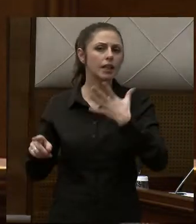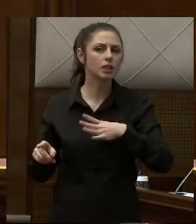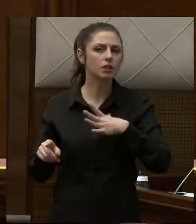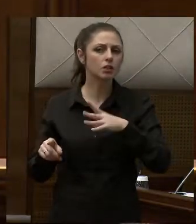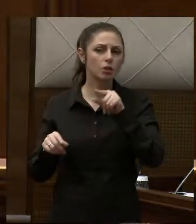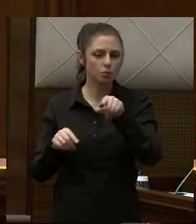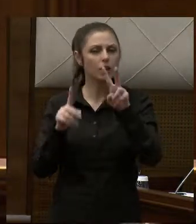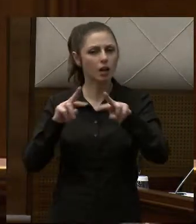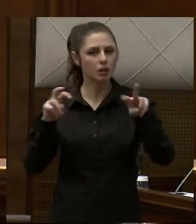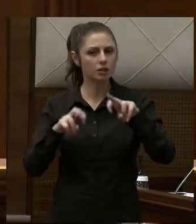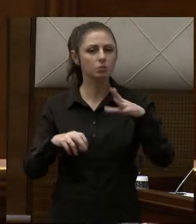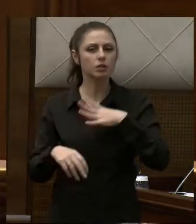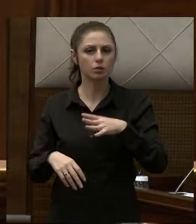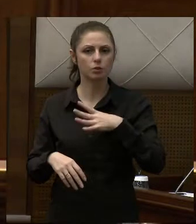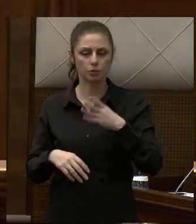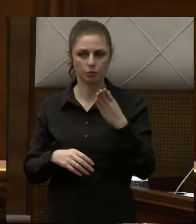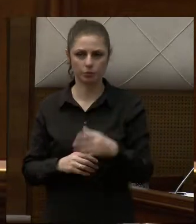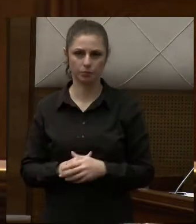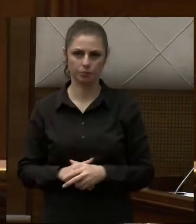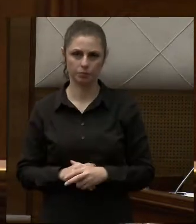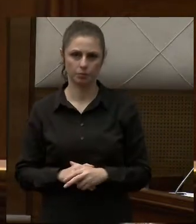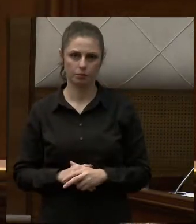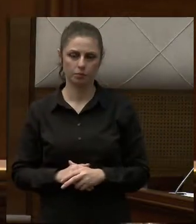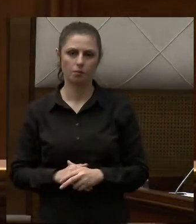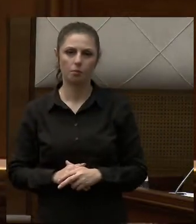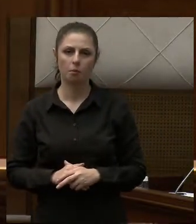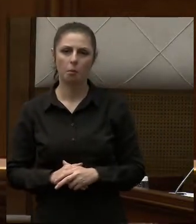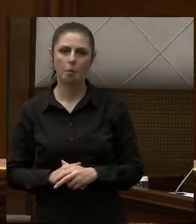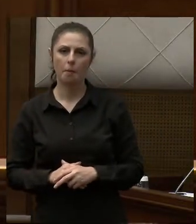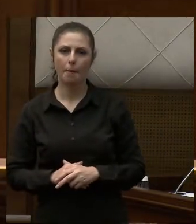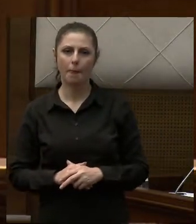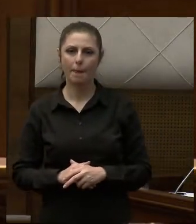da irdelemenizi rica ederim.